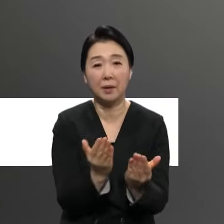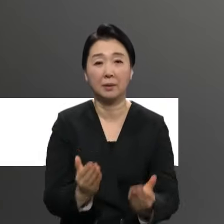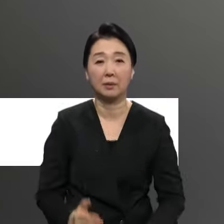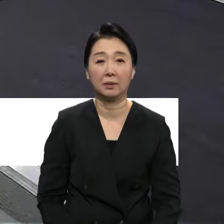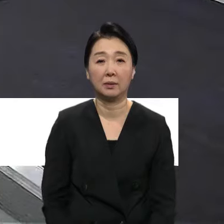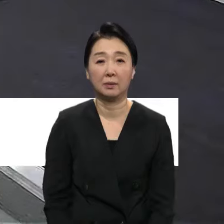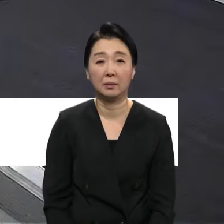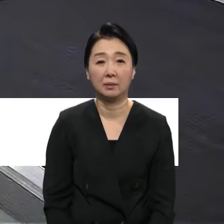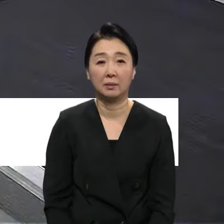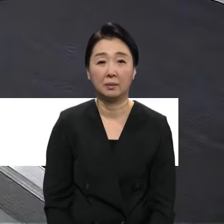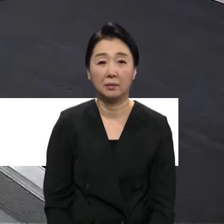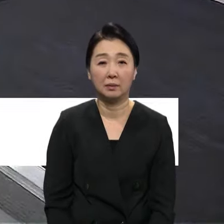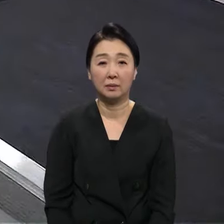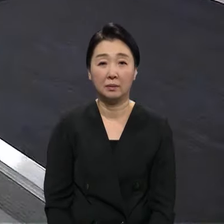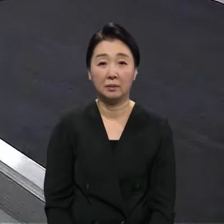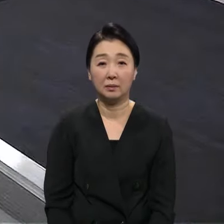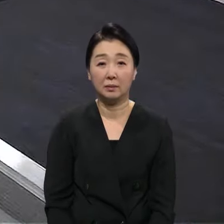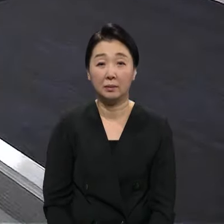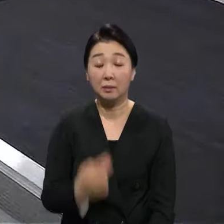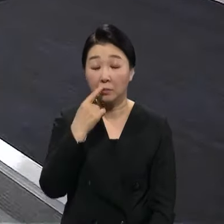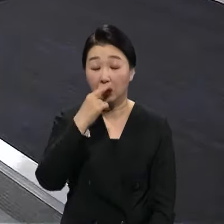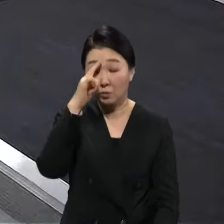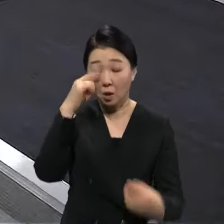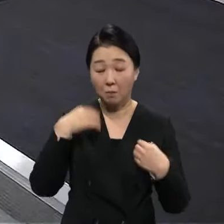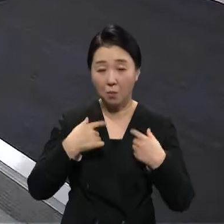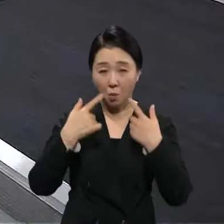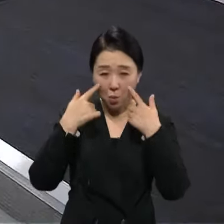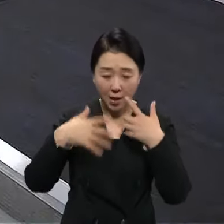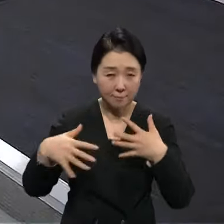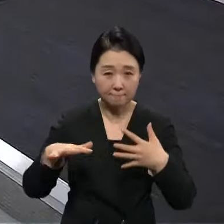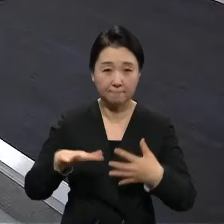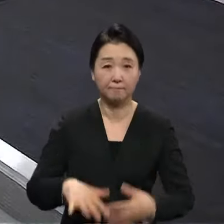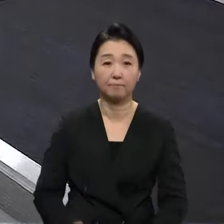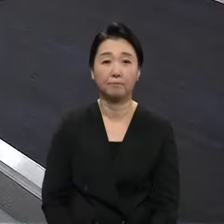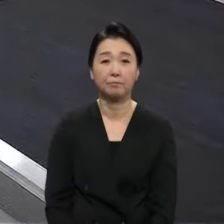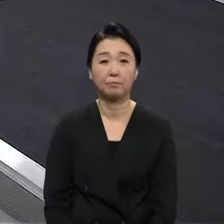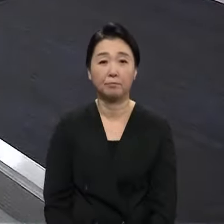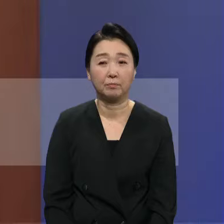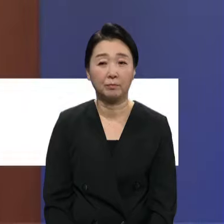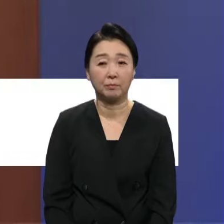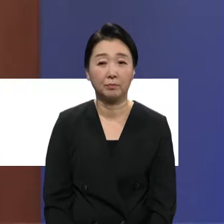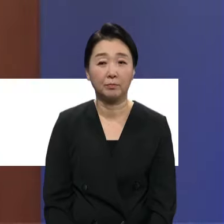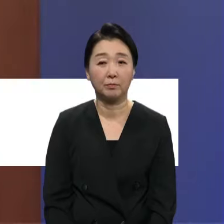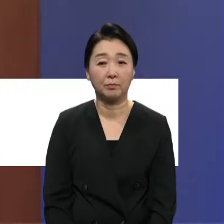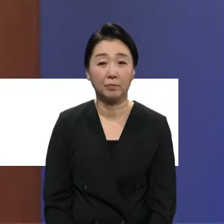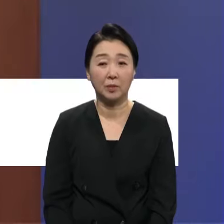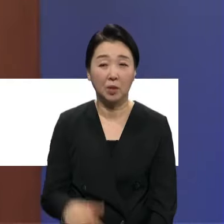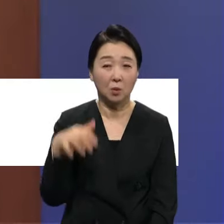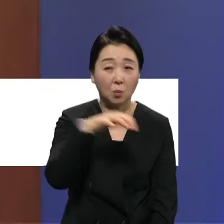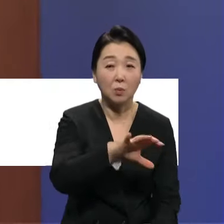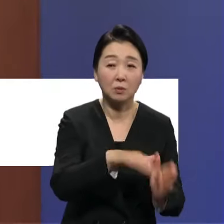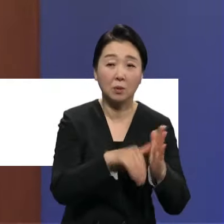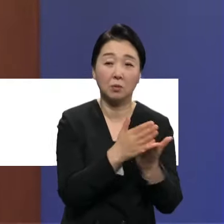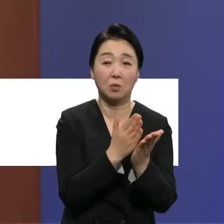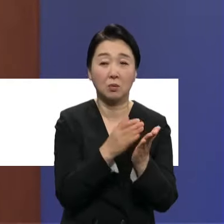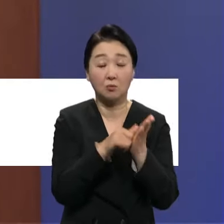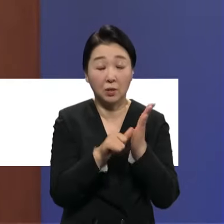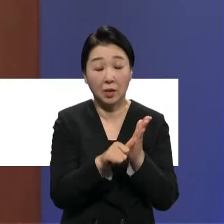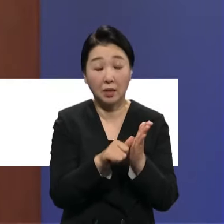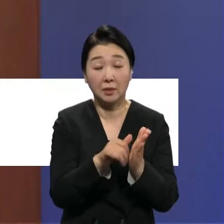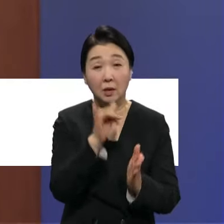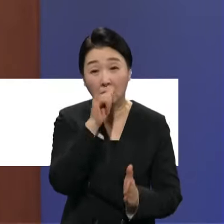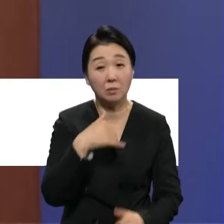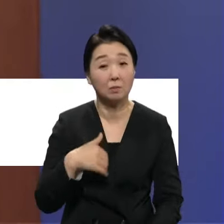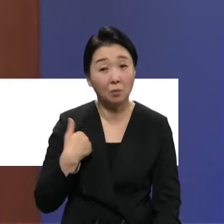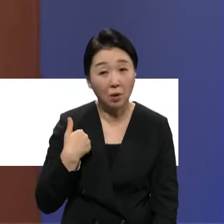겁니다. 백악관은 일단 확인할 수 없다는 입장입니다. I do not know what type of munition was used in that airstrike. I'd